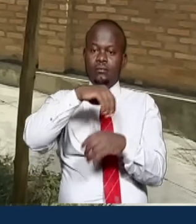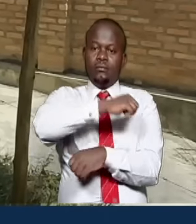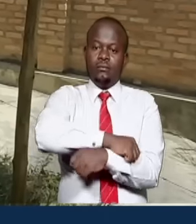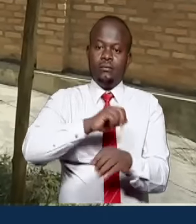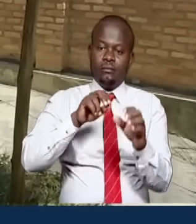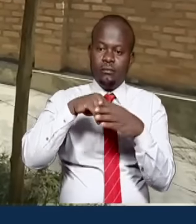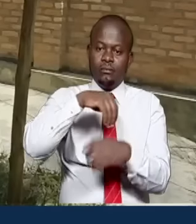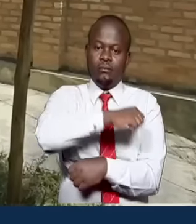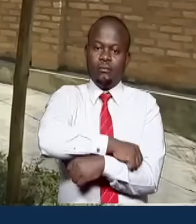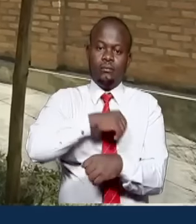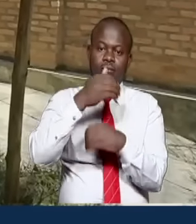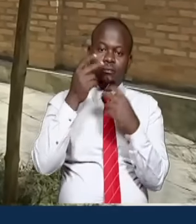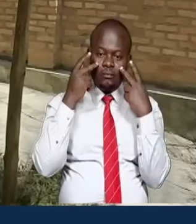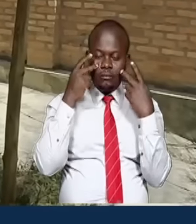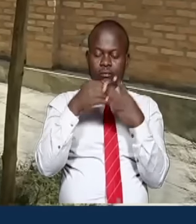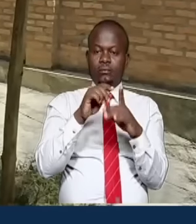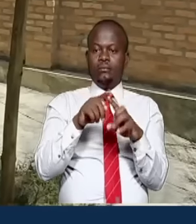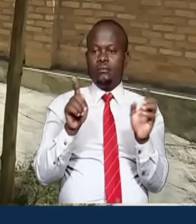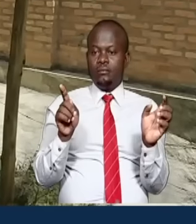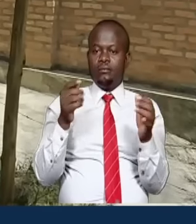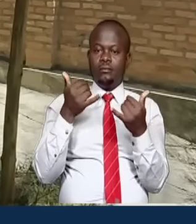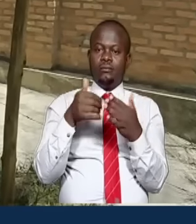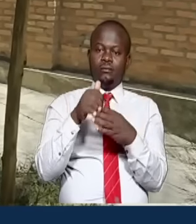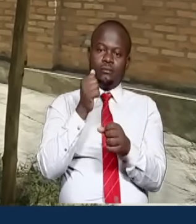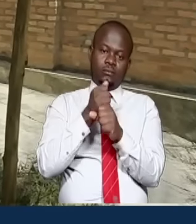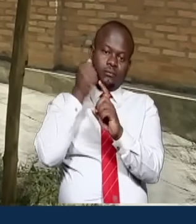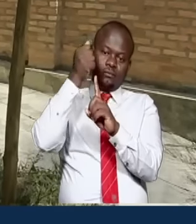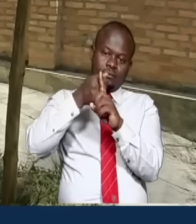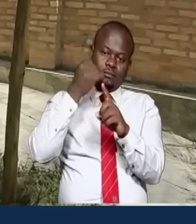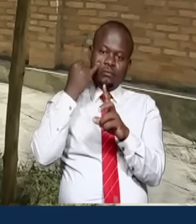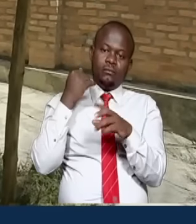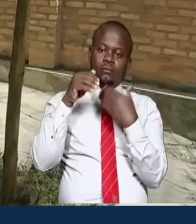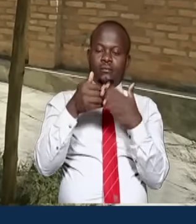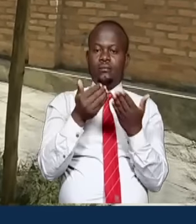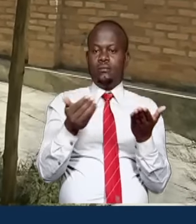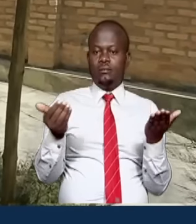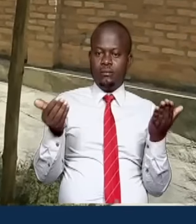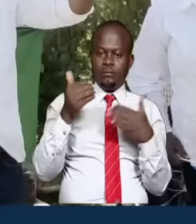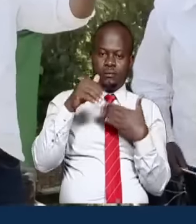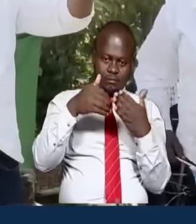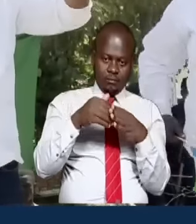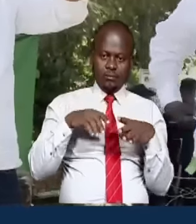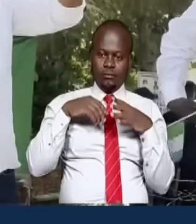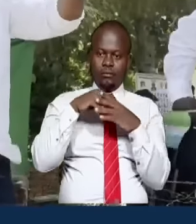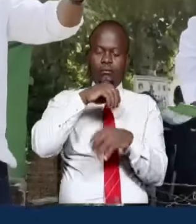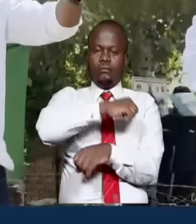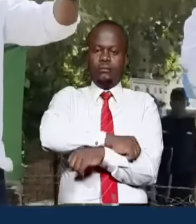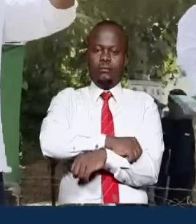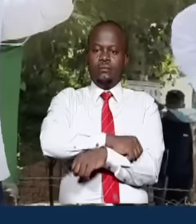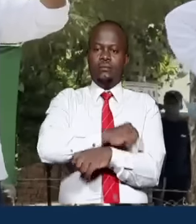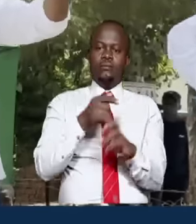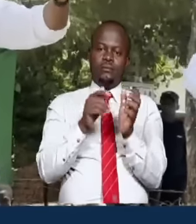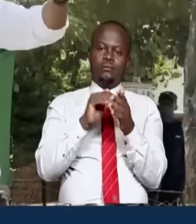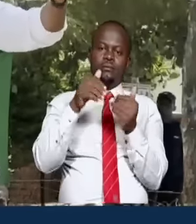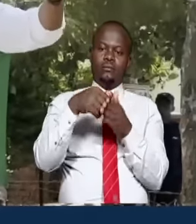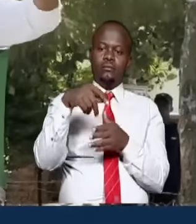bagita ishuri ugasanga baragiye gutandukana. Icyo bakora rero cy'ubuvugizi gikomeye ni uko abo bana bose baba ku ishuri. Mu migabo n'imigambi abakandida depite